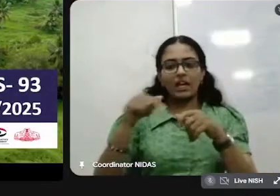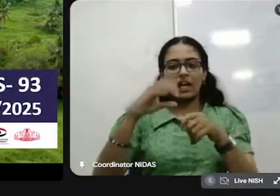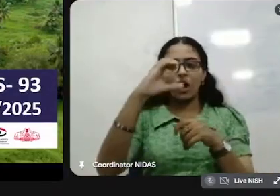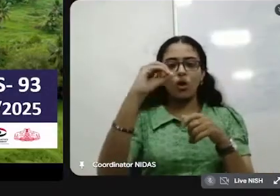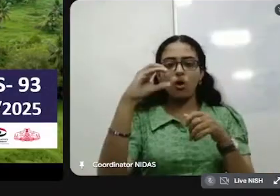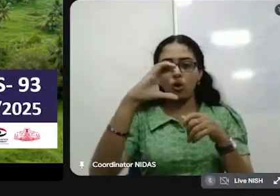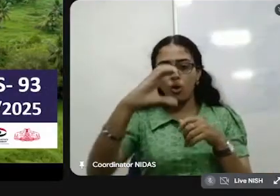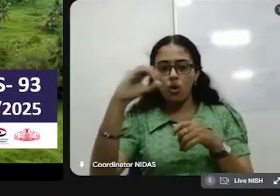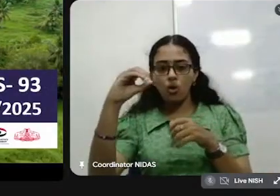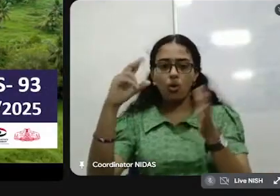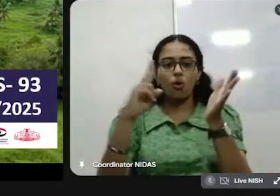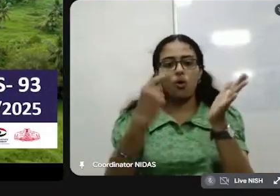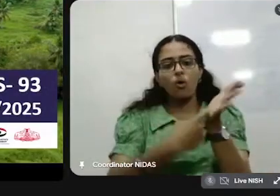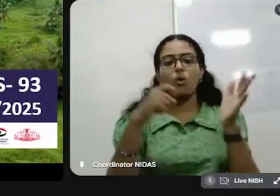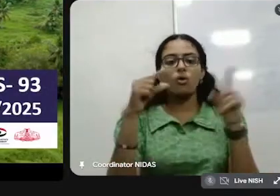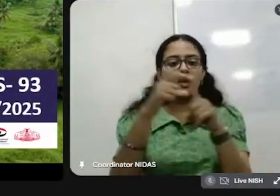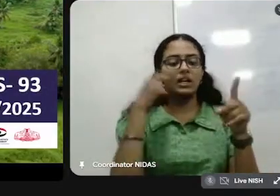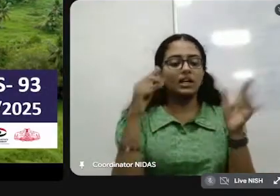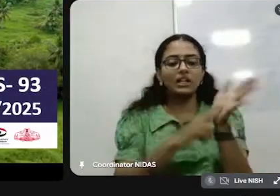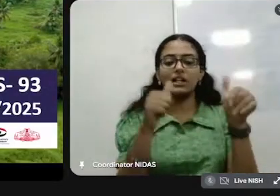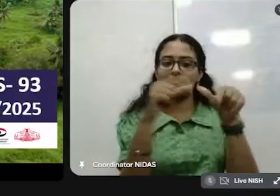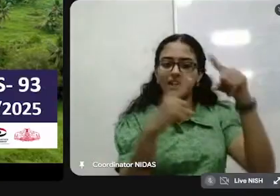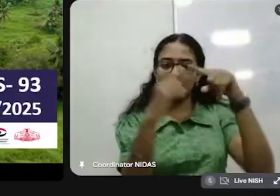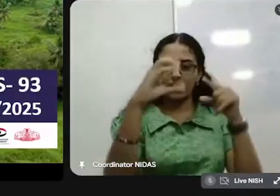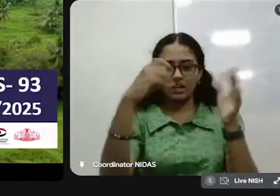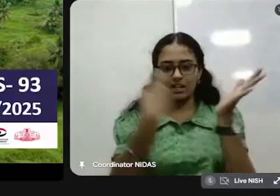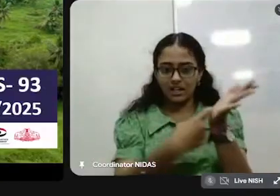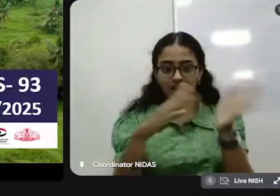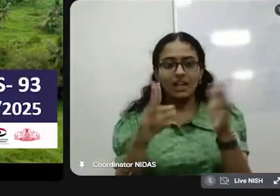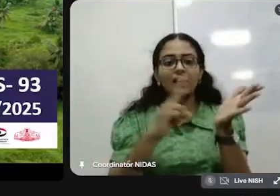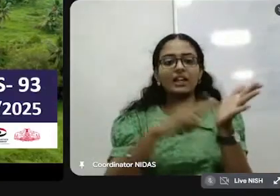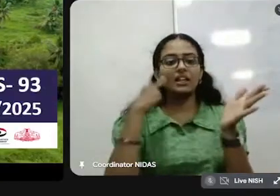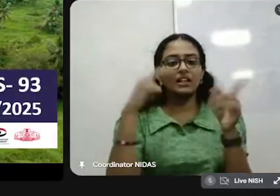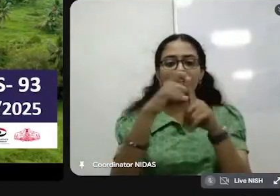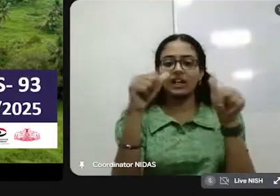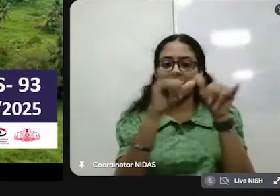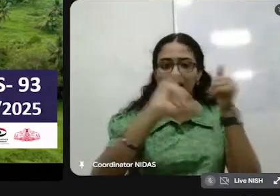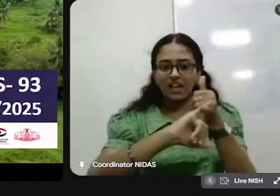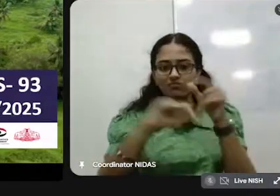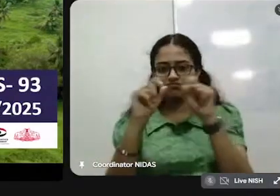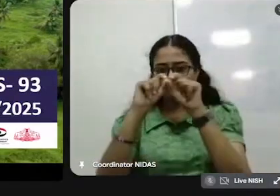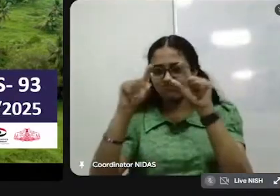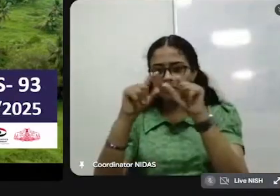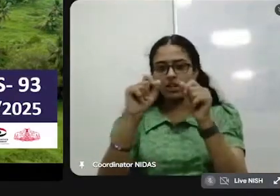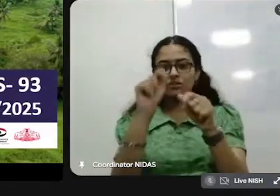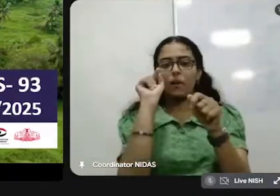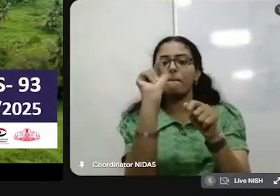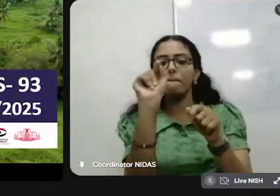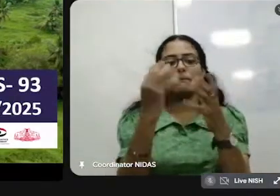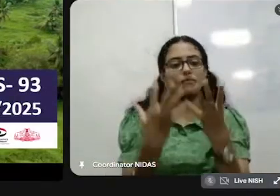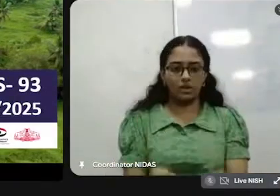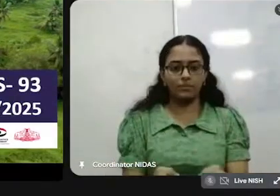എന്ന് പറഞ്ഞ ഐക്കൺ പിൻ ചെയ്യേണ്ടതാണ്. കോർഡിനേറ്റർ നിഡാസ് എന്ന് പറഞ്ഞ പാർട്ടിസിപ്പന്റിനെ പിൻ